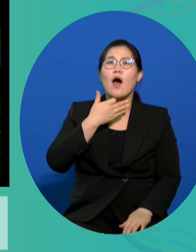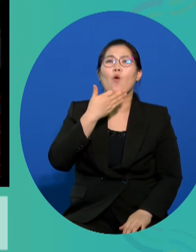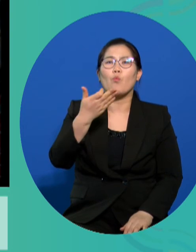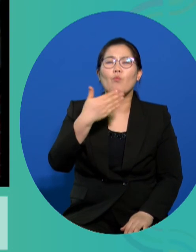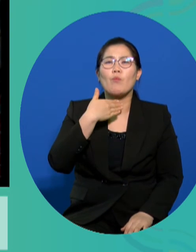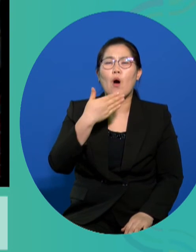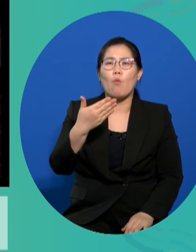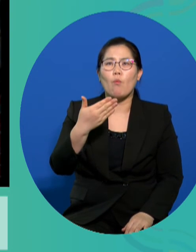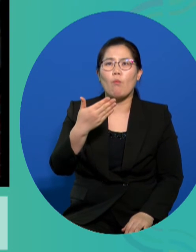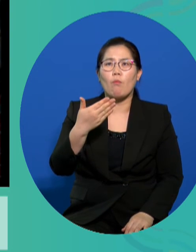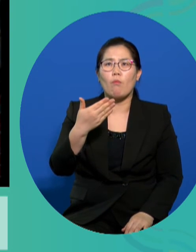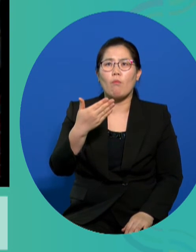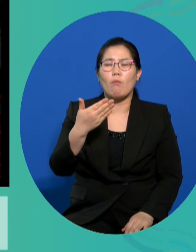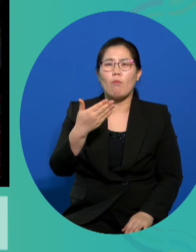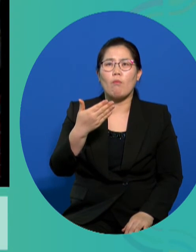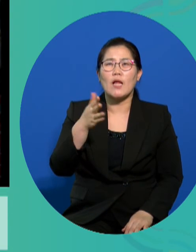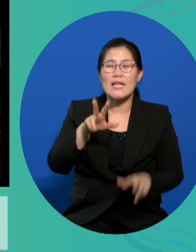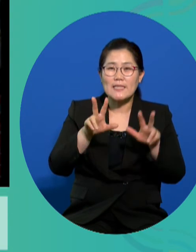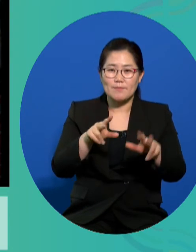생각할까요? 남한에 대해서.